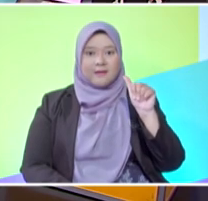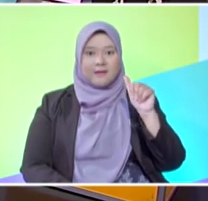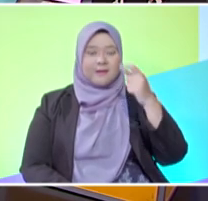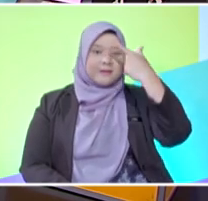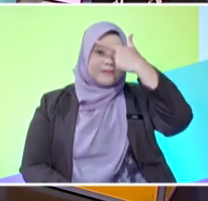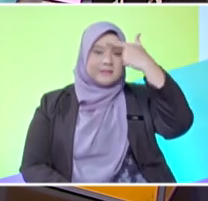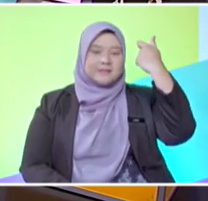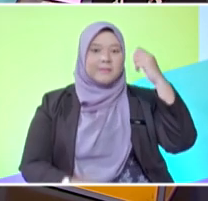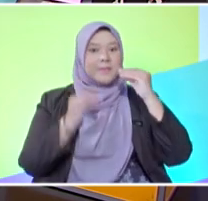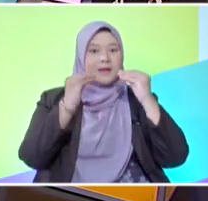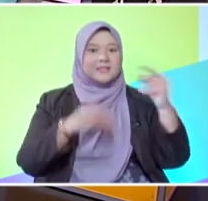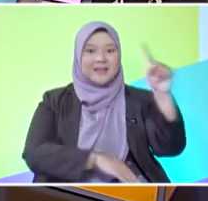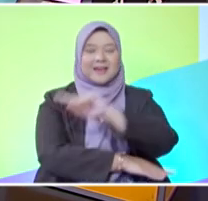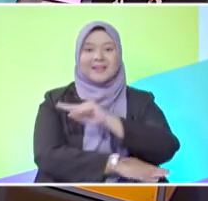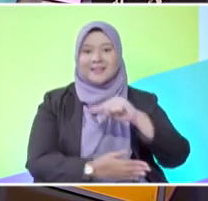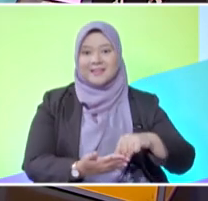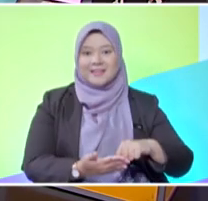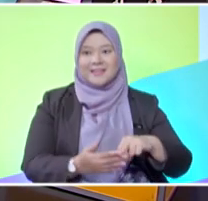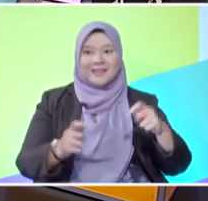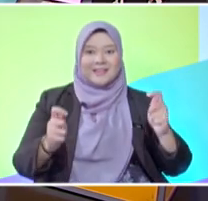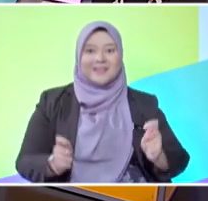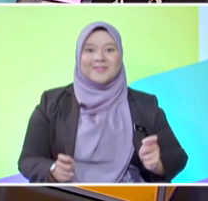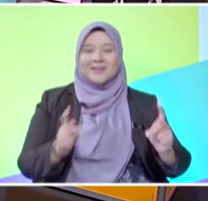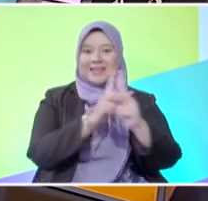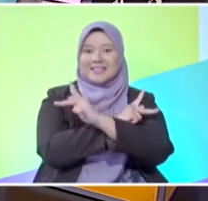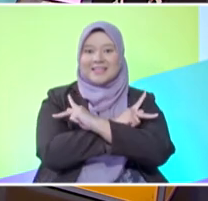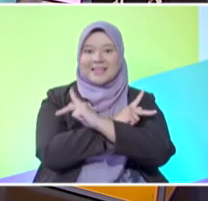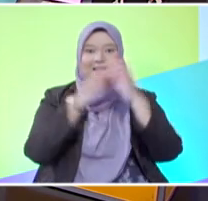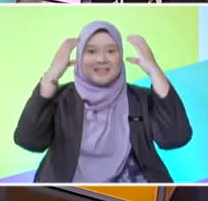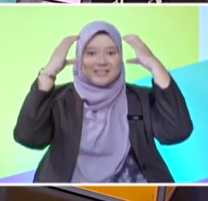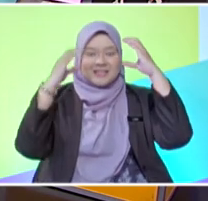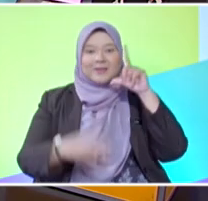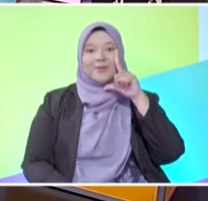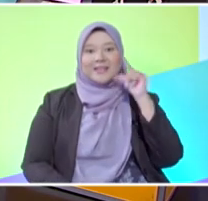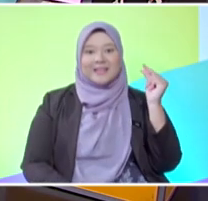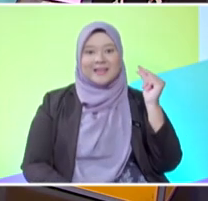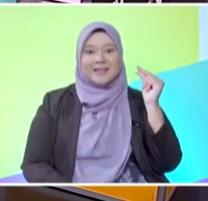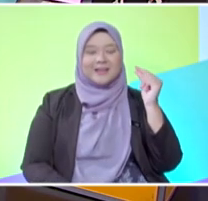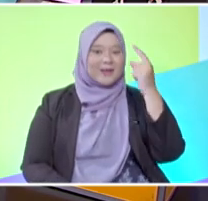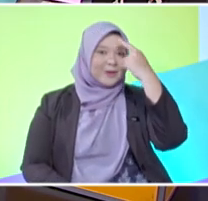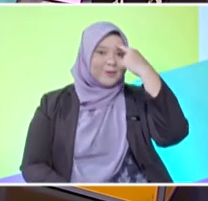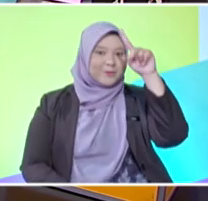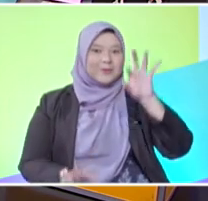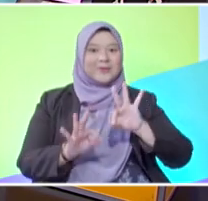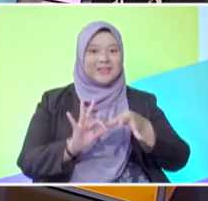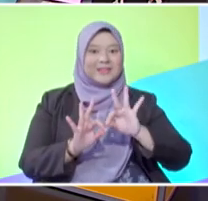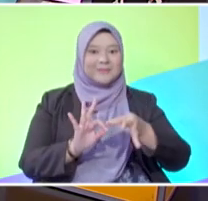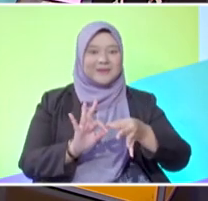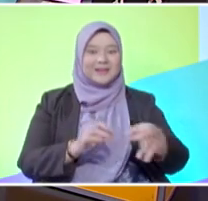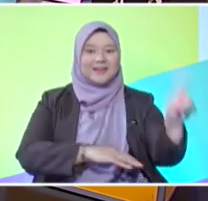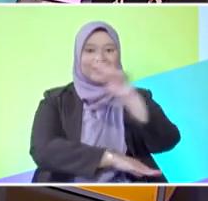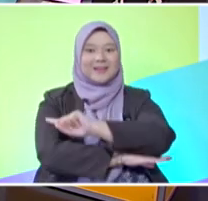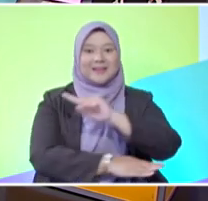cegu juru Ma saudara kita yang sudi bersama kita untuk membuat ataupun menggayakan bahasa isyarat untuk murai